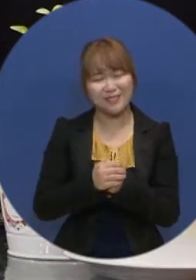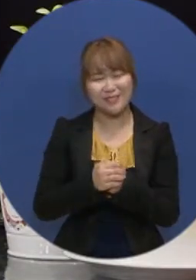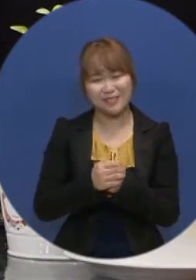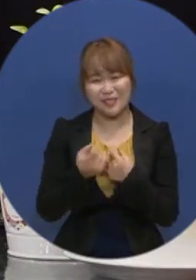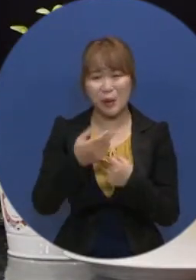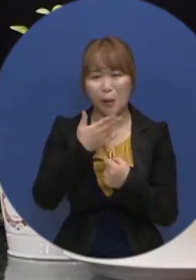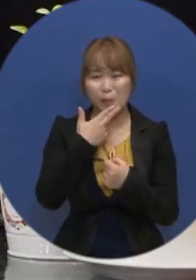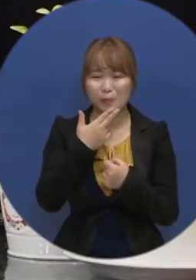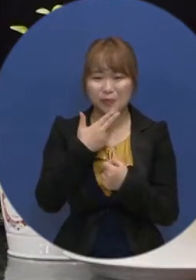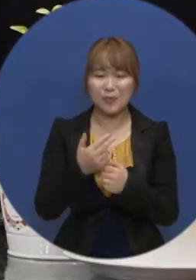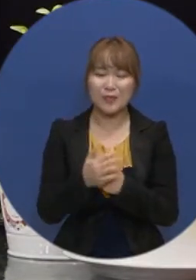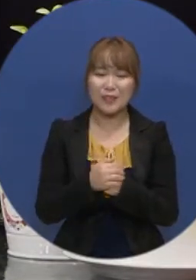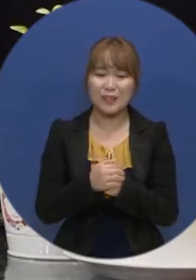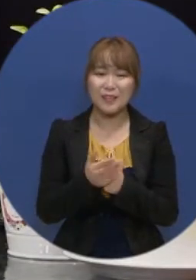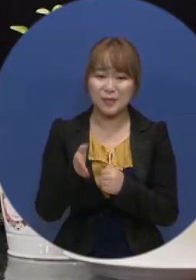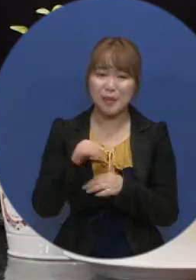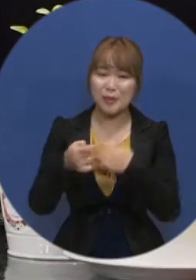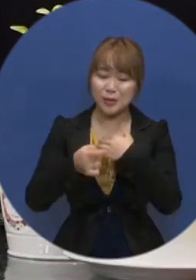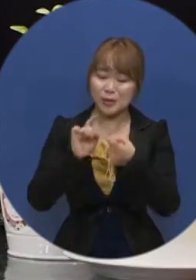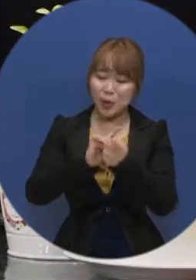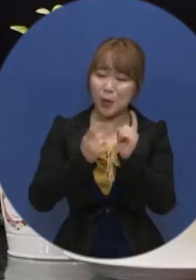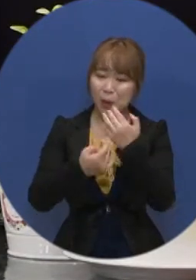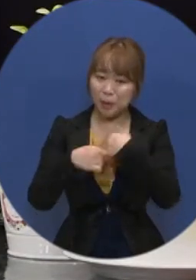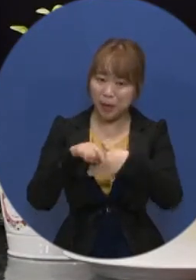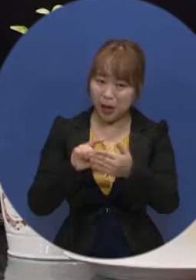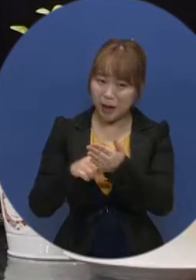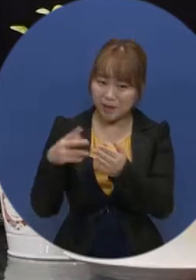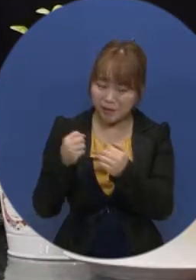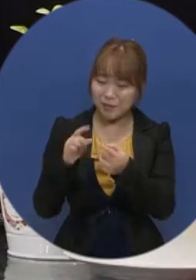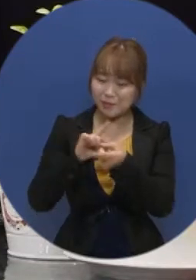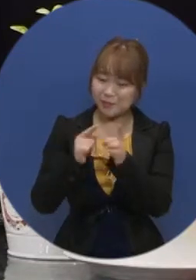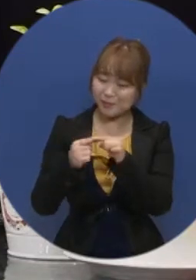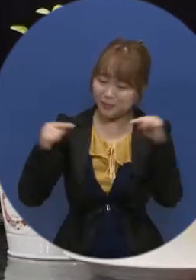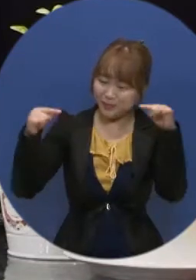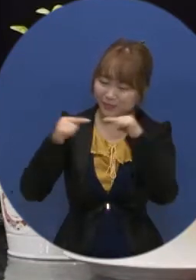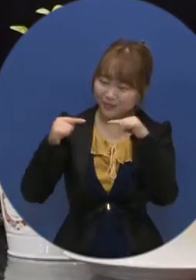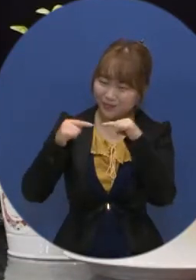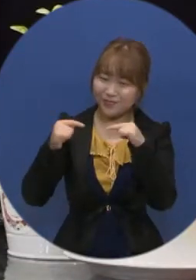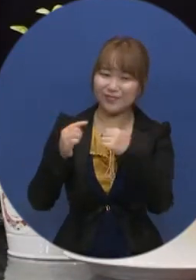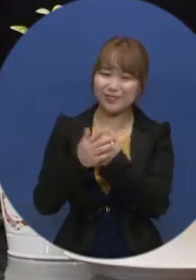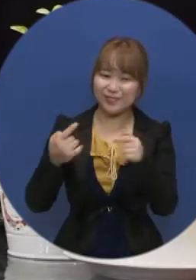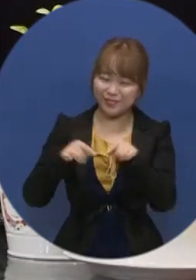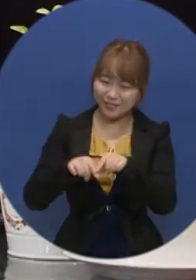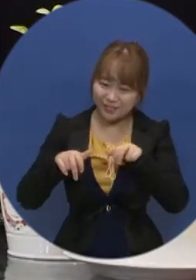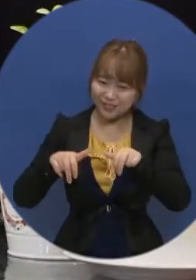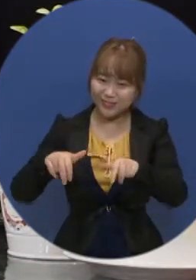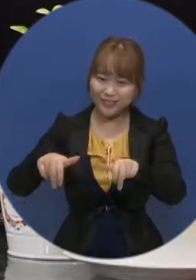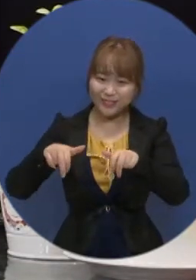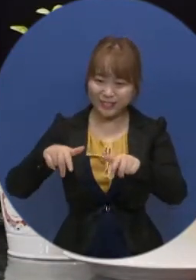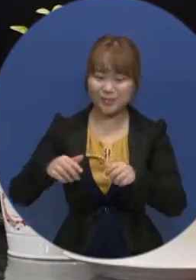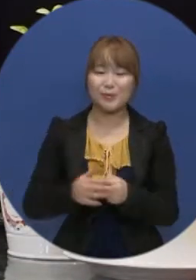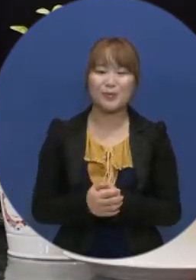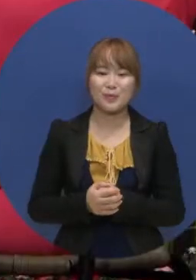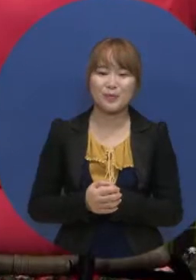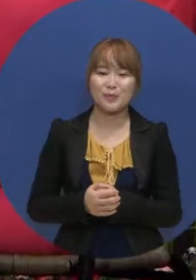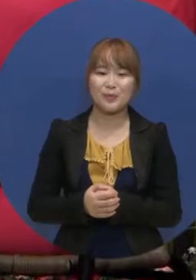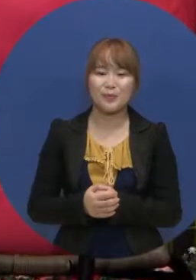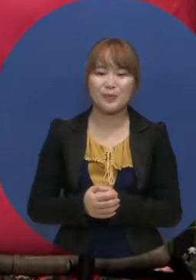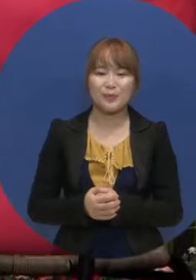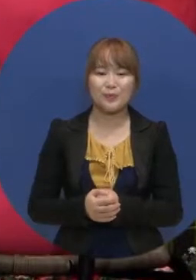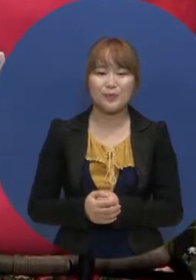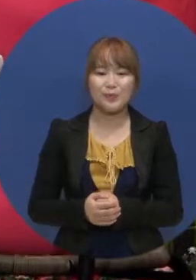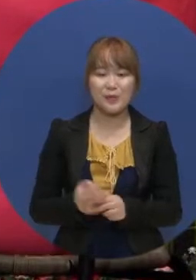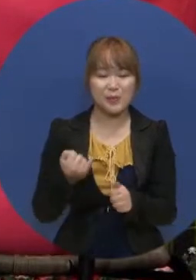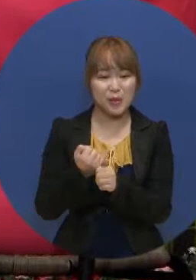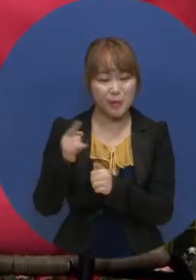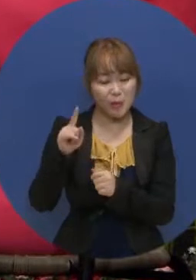일은 없어도 네네. 서로 마음으로 네네. 마음으로 이제 교감을 하면서 네네. 그걸 삼보를 합니다.